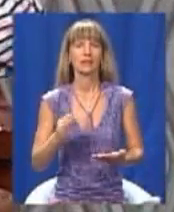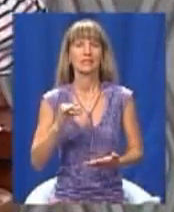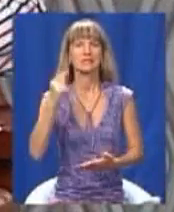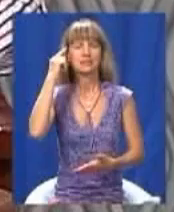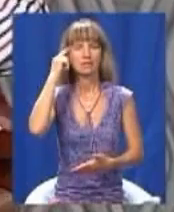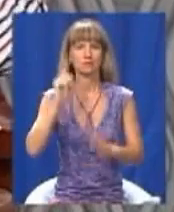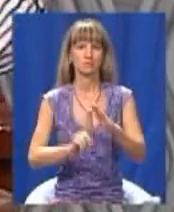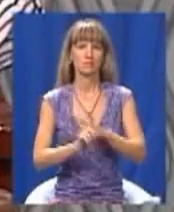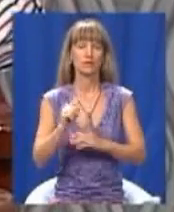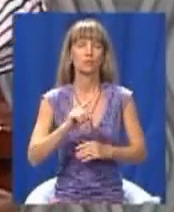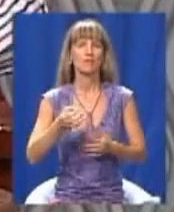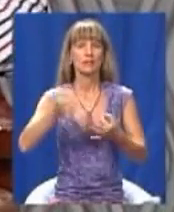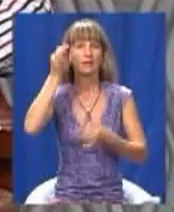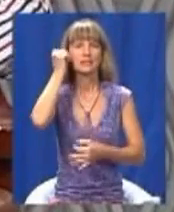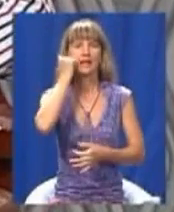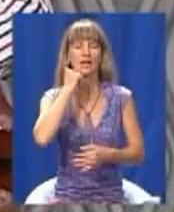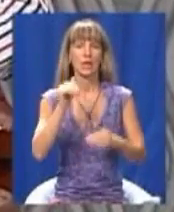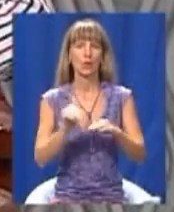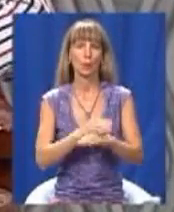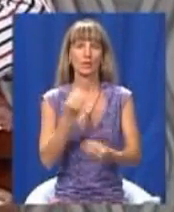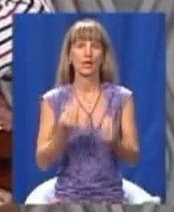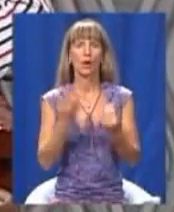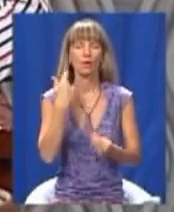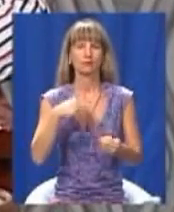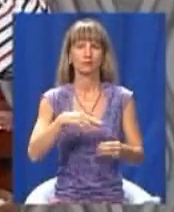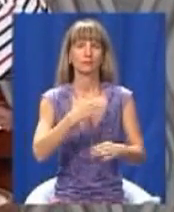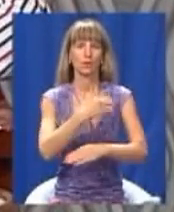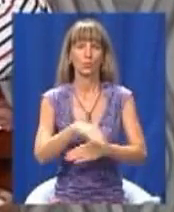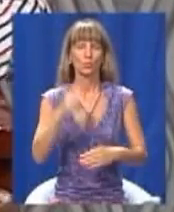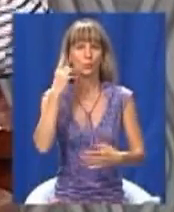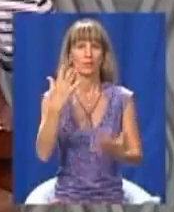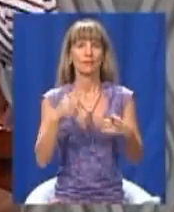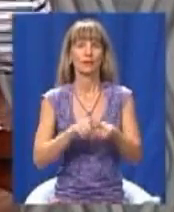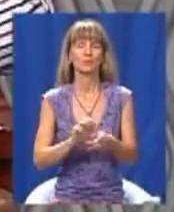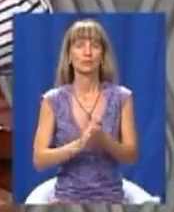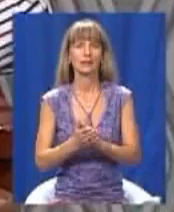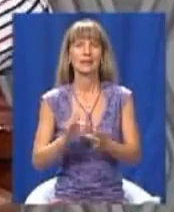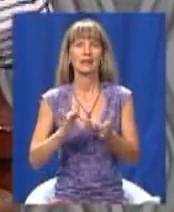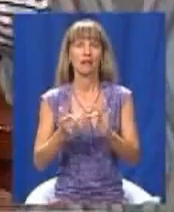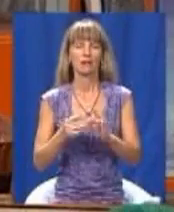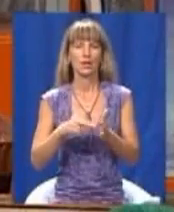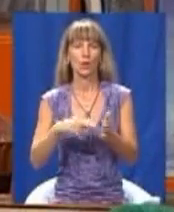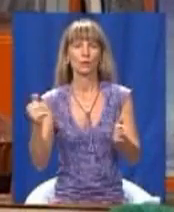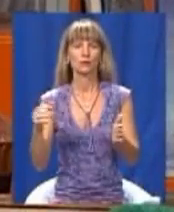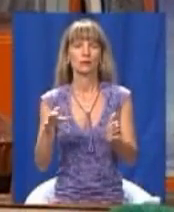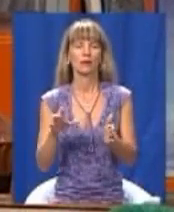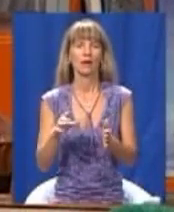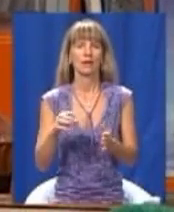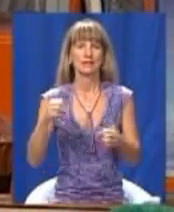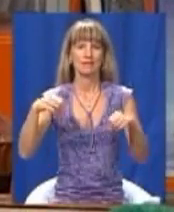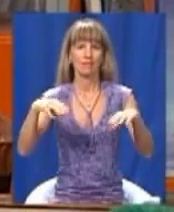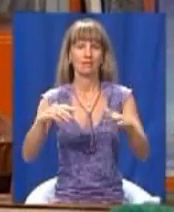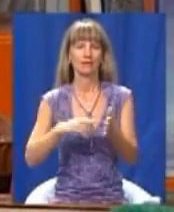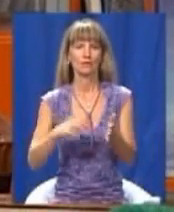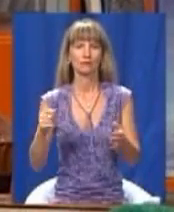знаєш, почнемо з того, згадаємо старі добрі ігри. Коли от виходиш на вулицю, уяви собі таку ситуацію. Інтернет відімкнули, електрику відімкнули, робити